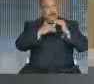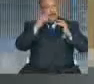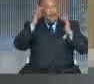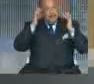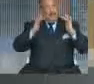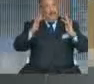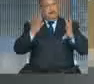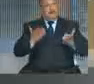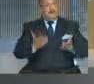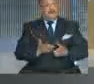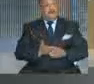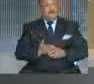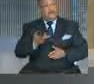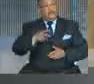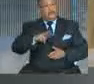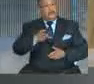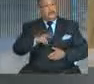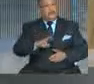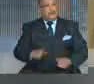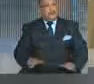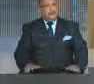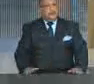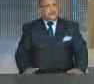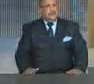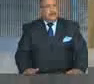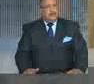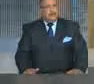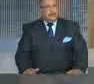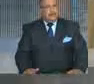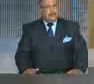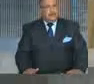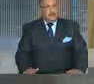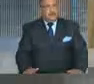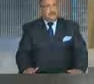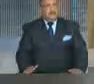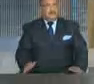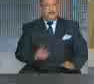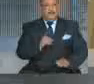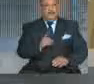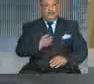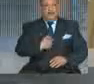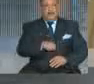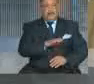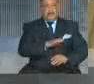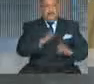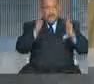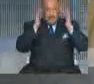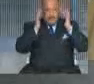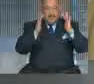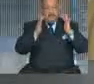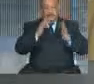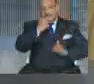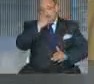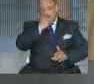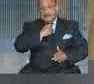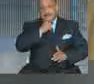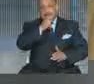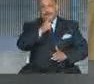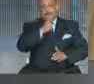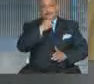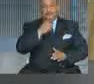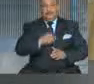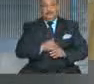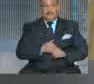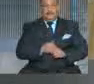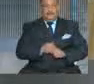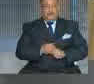الدرامية يبقى حلم المسرحيين في ولاية المنستير باعتبار ما تزخر به الجهة من